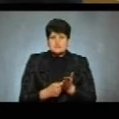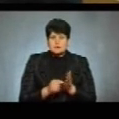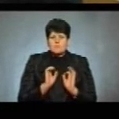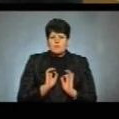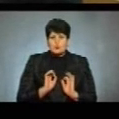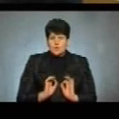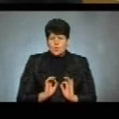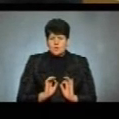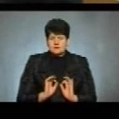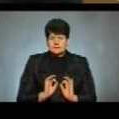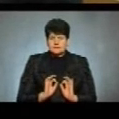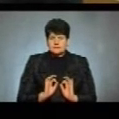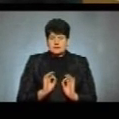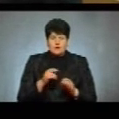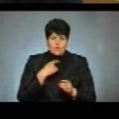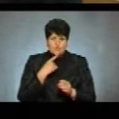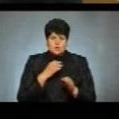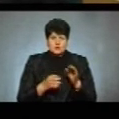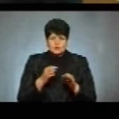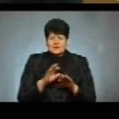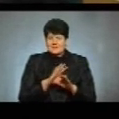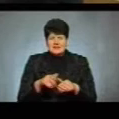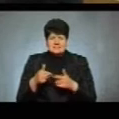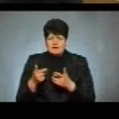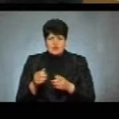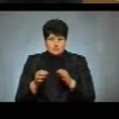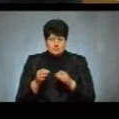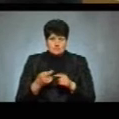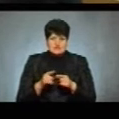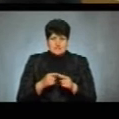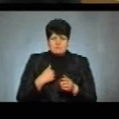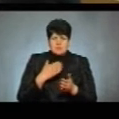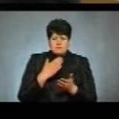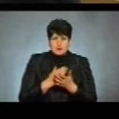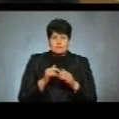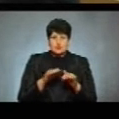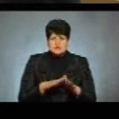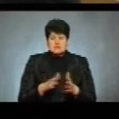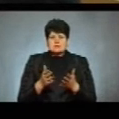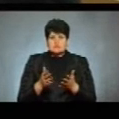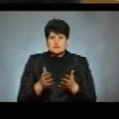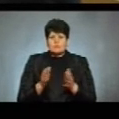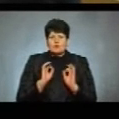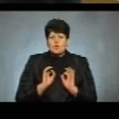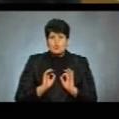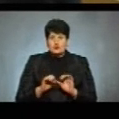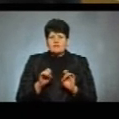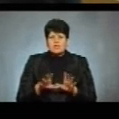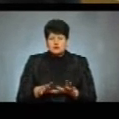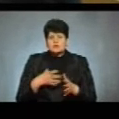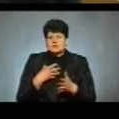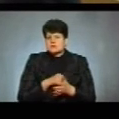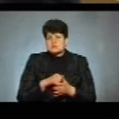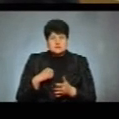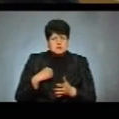прокурор заявляє суду, які не заявляє, це є, ми маємо процес змагальності, тобто прокурор вирішує